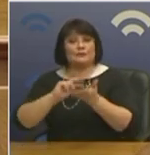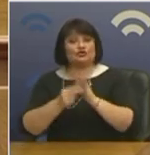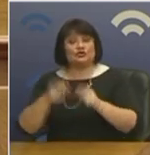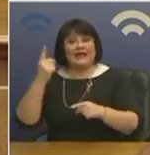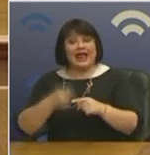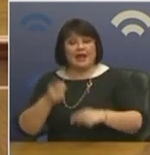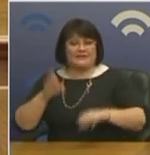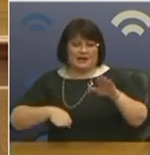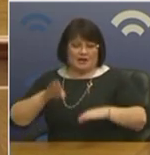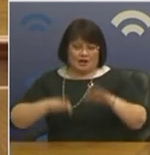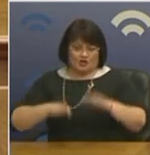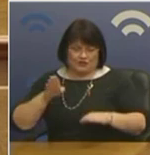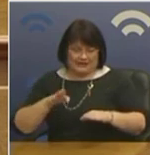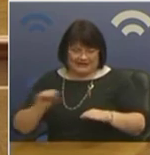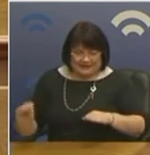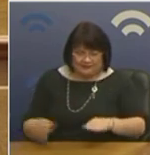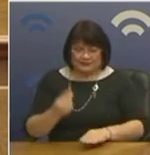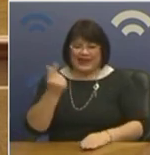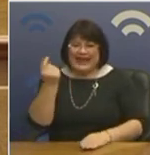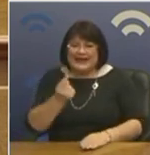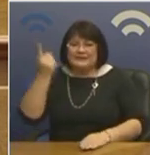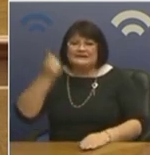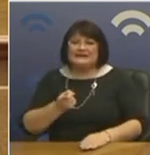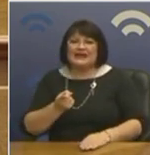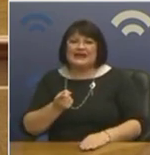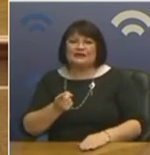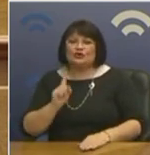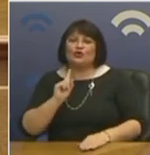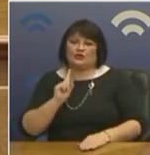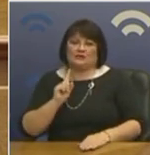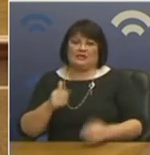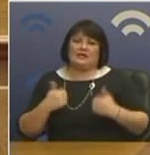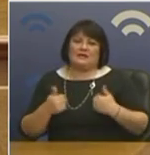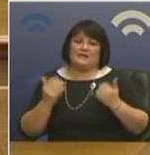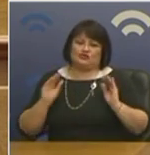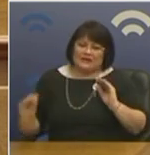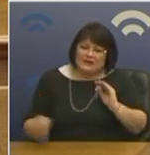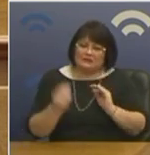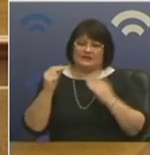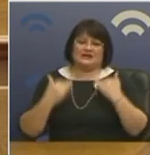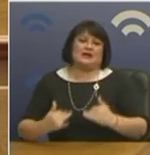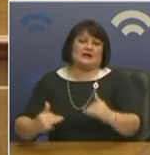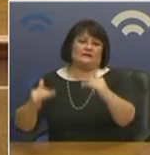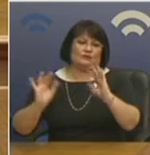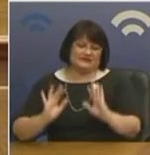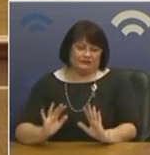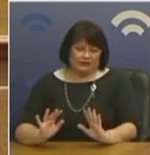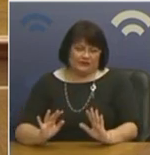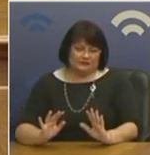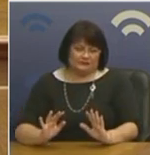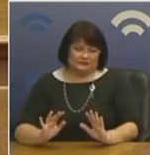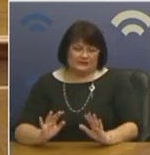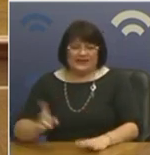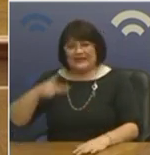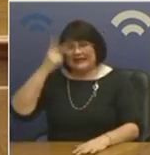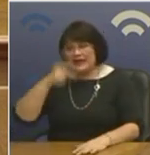αναλογική. Για να μπούμε στη Βουλή με το 1-1,5% δεν θα παίξουμε παιχνίδια με τη Θράκη. Ξέρουν πολύ καλά κάποιοι τι εννοώ εδώ μέσα και δεν θα δώσουμε το δικαίωμα